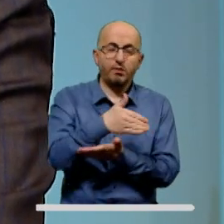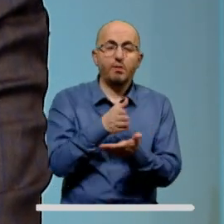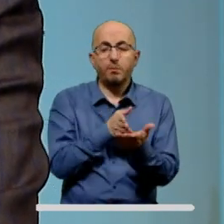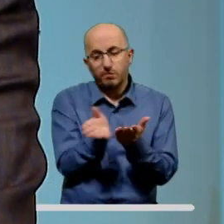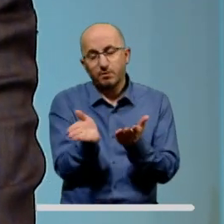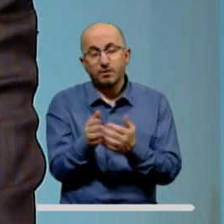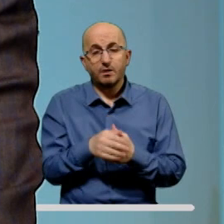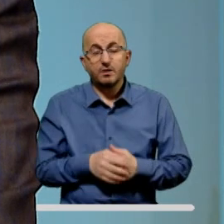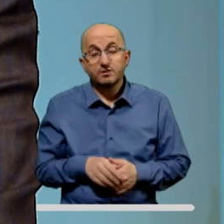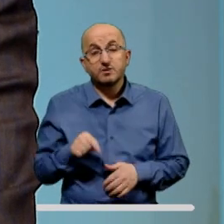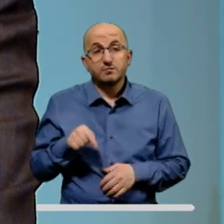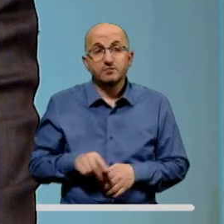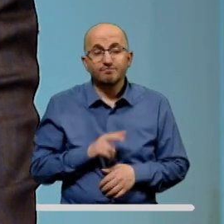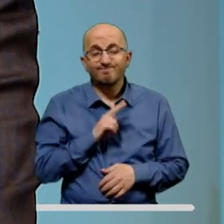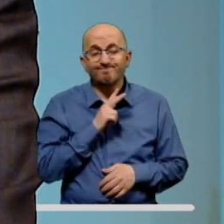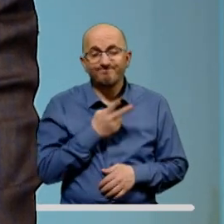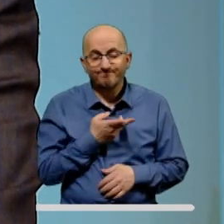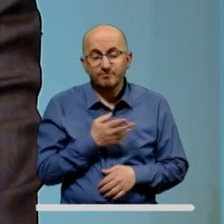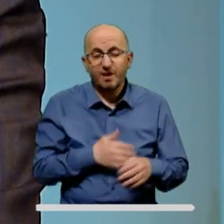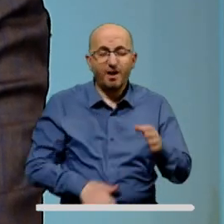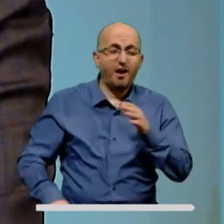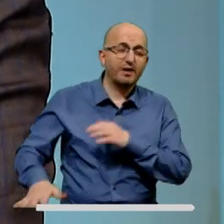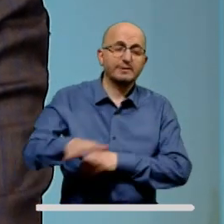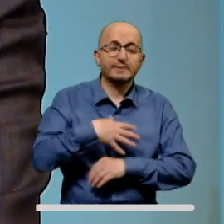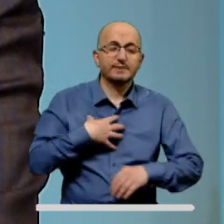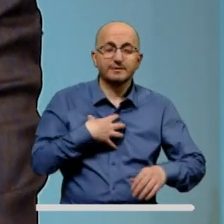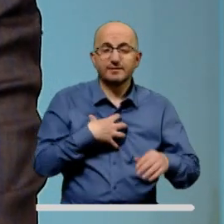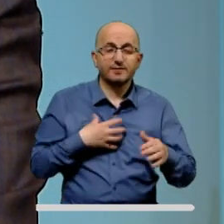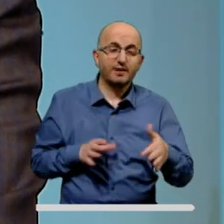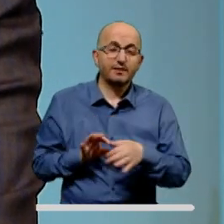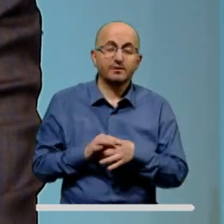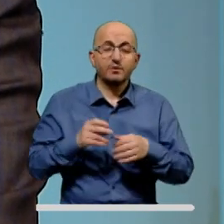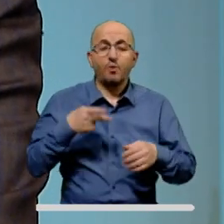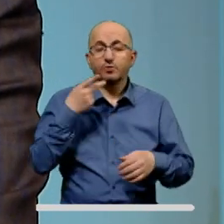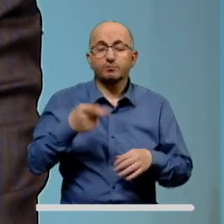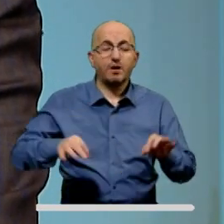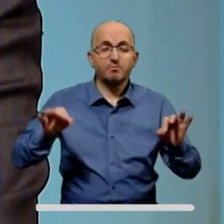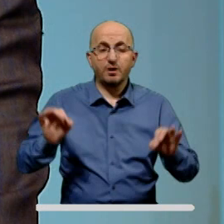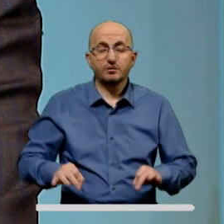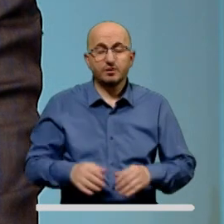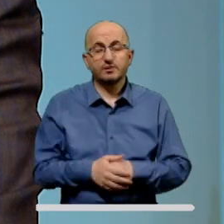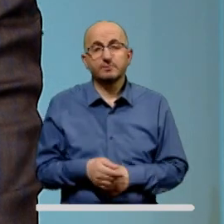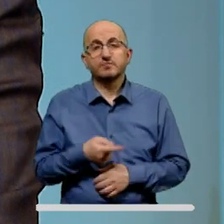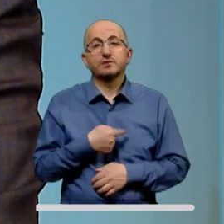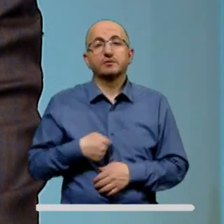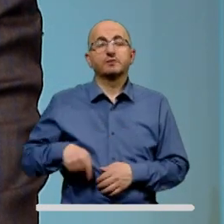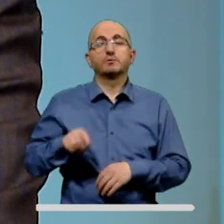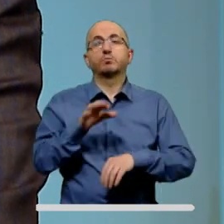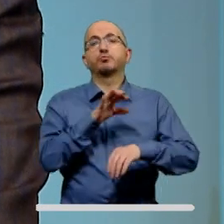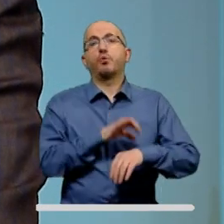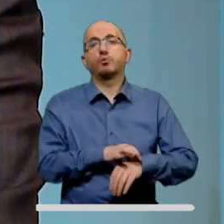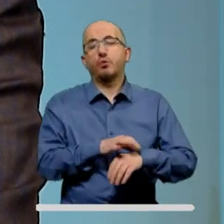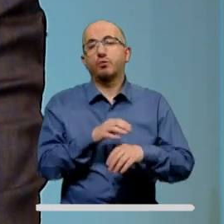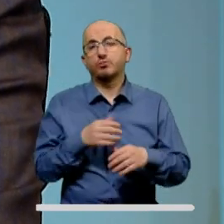şimdi maalesef herkes din hakkında konuşmaya başladı Biz hiçbir zaman hekimlik